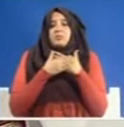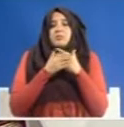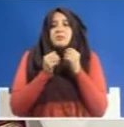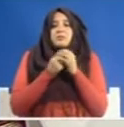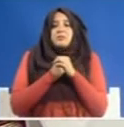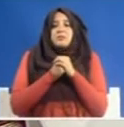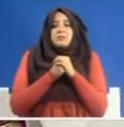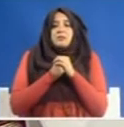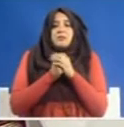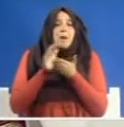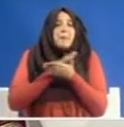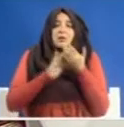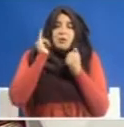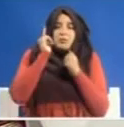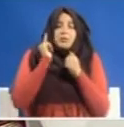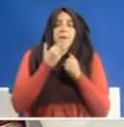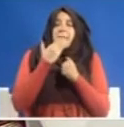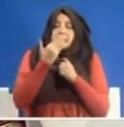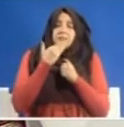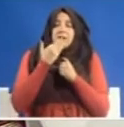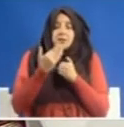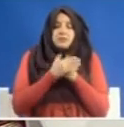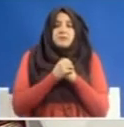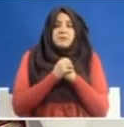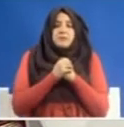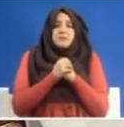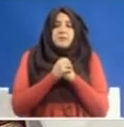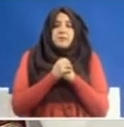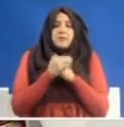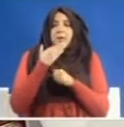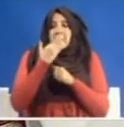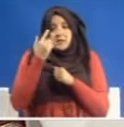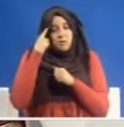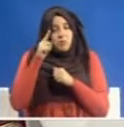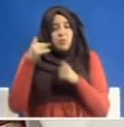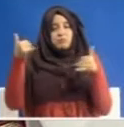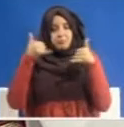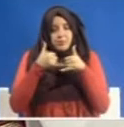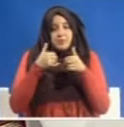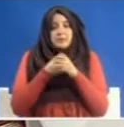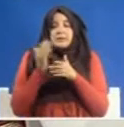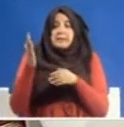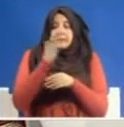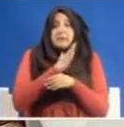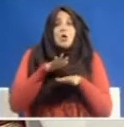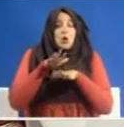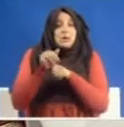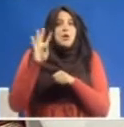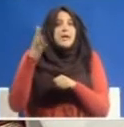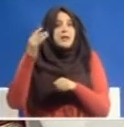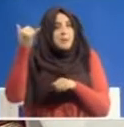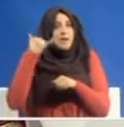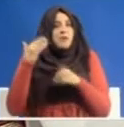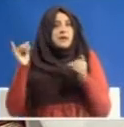من المشايخ. شكرا بارك الله فيك أمت الله. شكرا على الاتصال. نعم يونس نواصل إذا كان